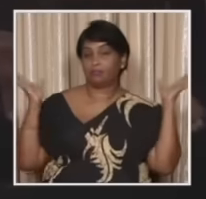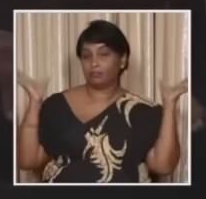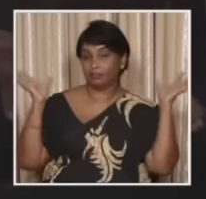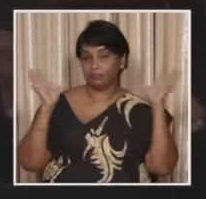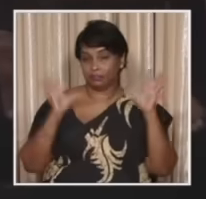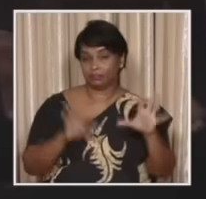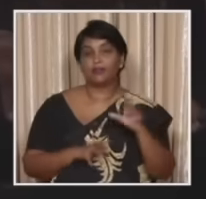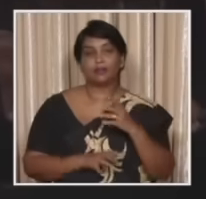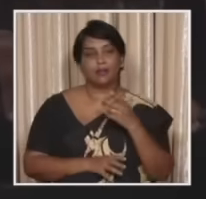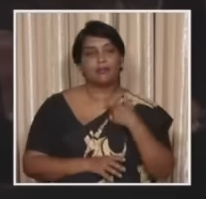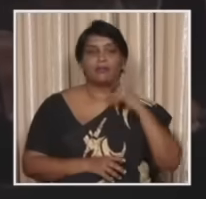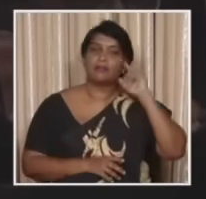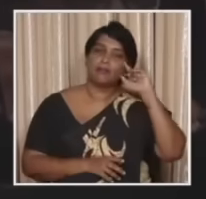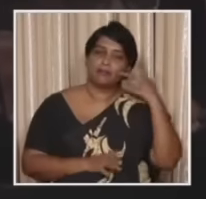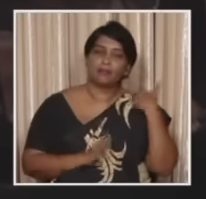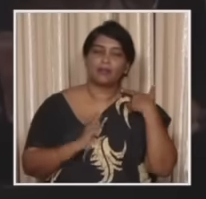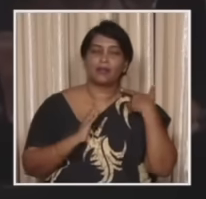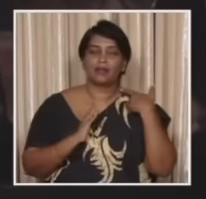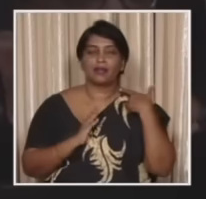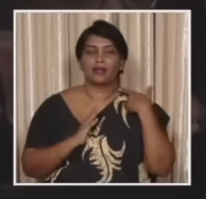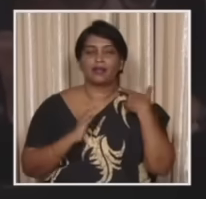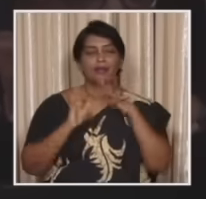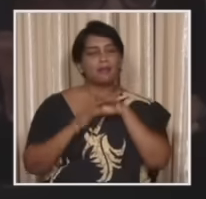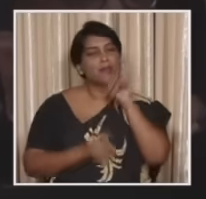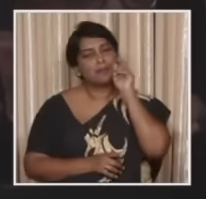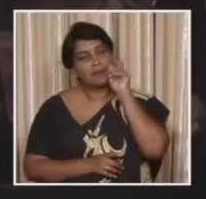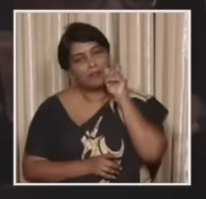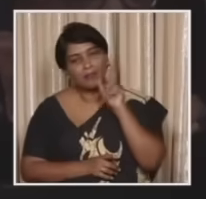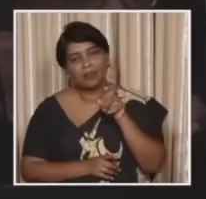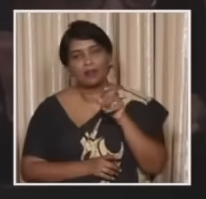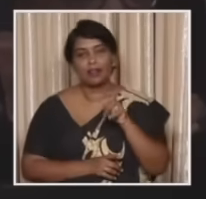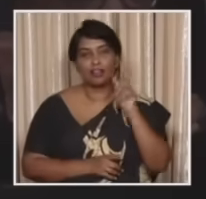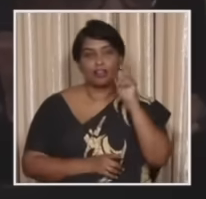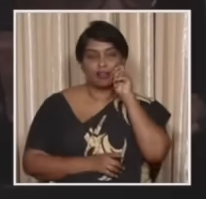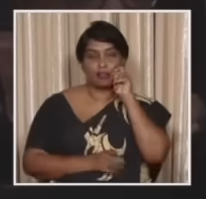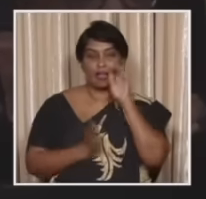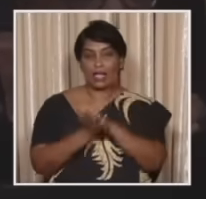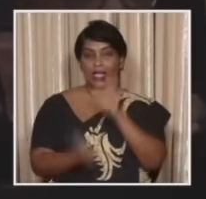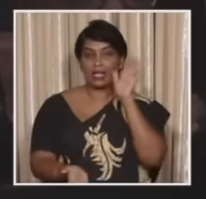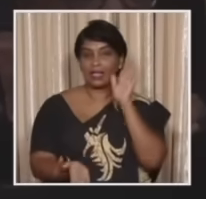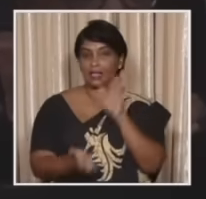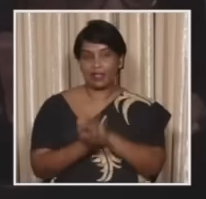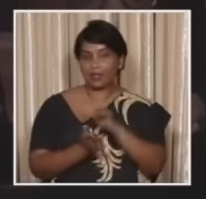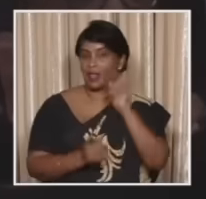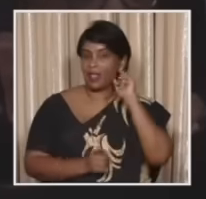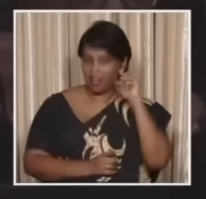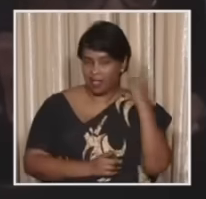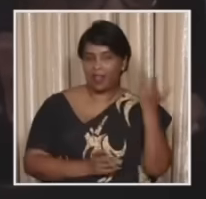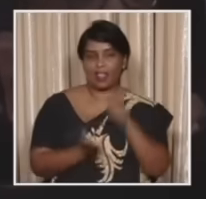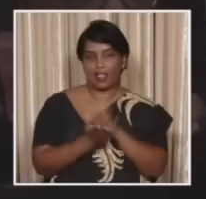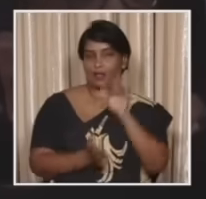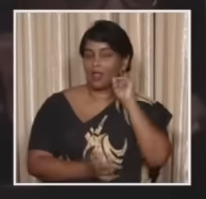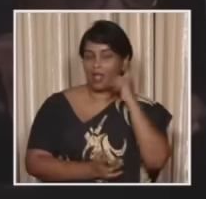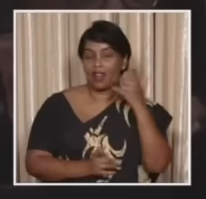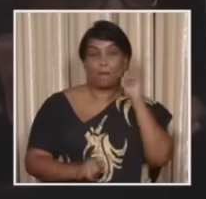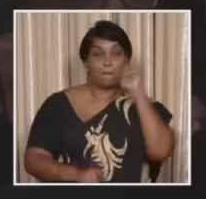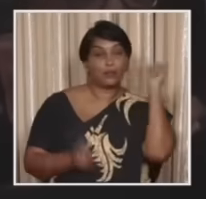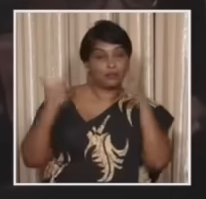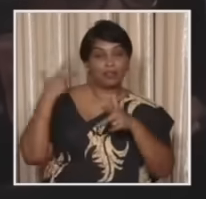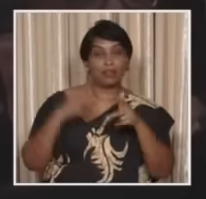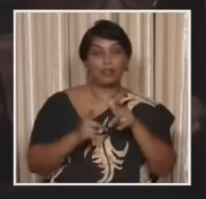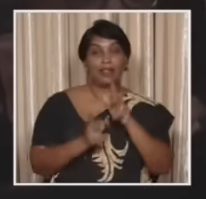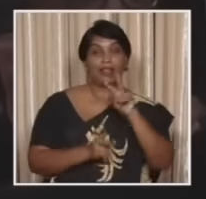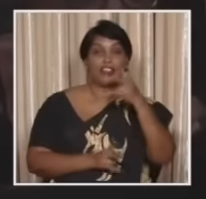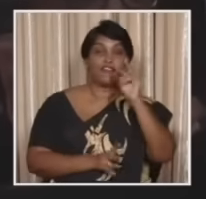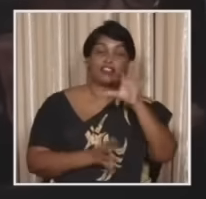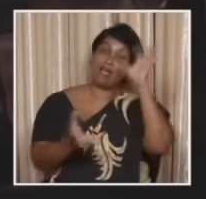කරලා රාශි වෙලා හිටියා. මමත් දන්නේ නැතුන් ගෙදර ගිහලා එබිගම් කරා. හැබැයි ජනතා වේදනයි කිඹුලා ඇහෙන්නේ නැහැ, තේරෙන්නේ නැහැ කිව්වේ මොකද්ද මේ